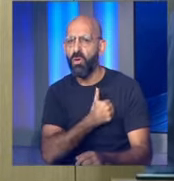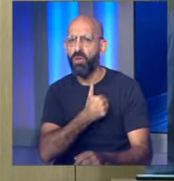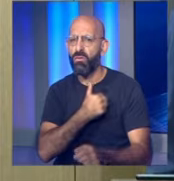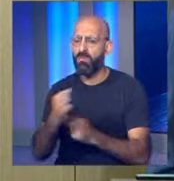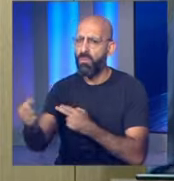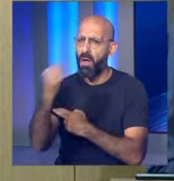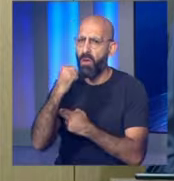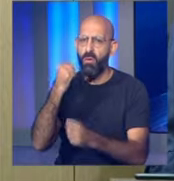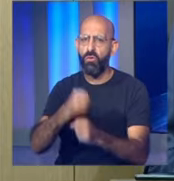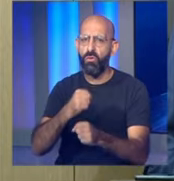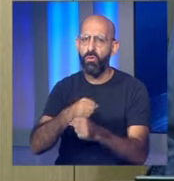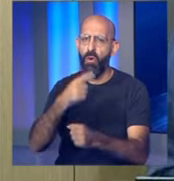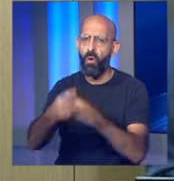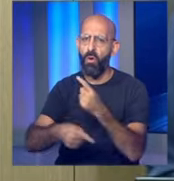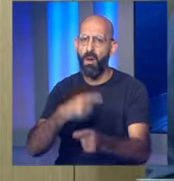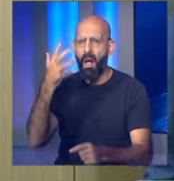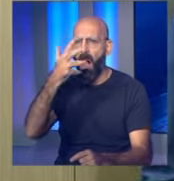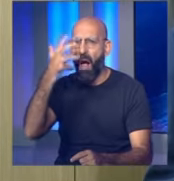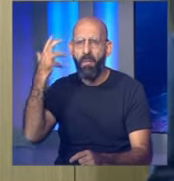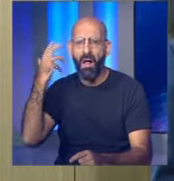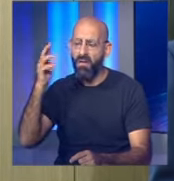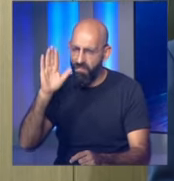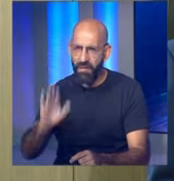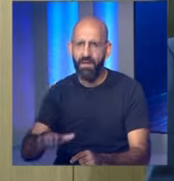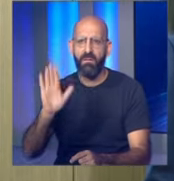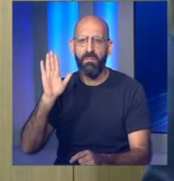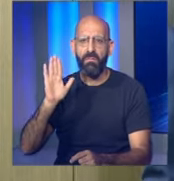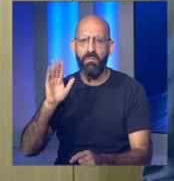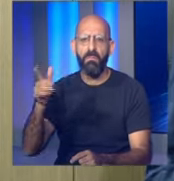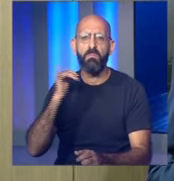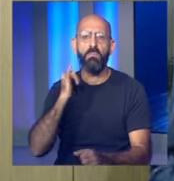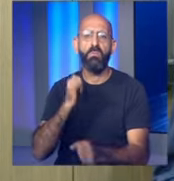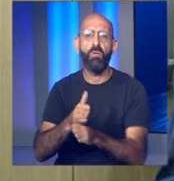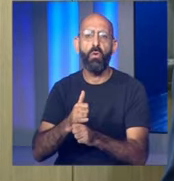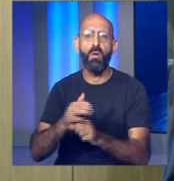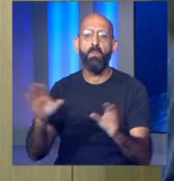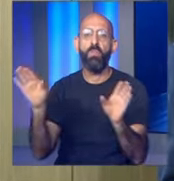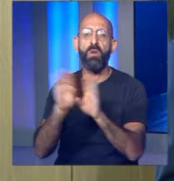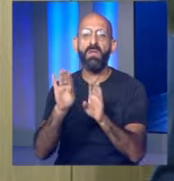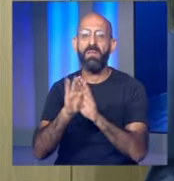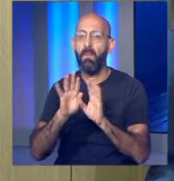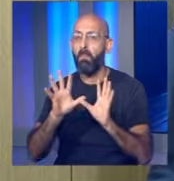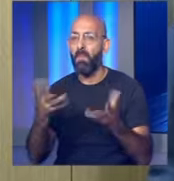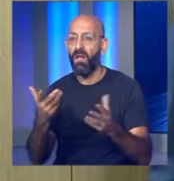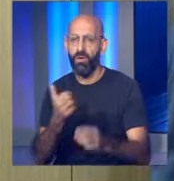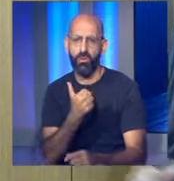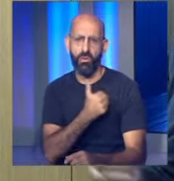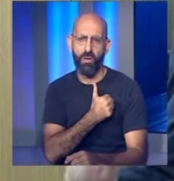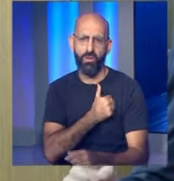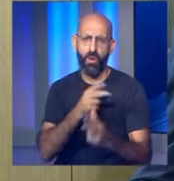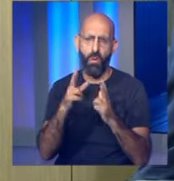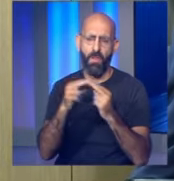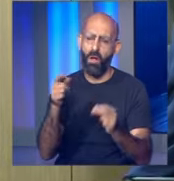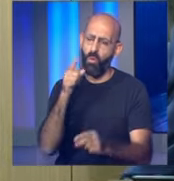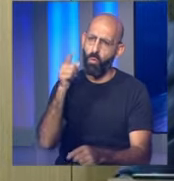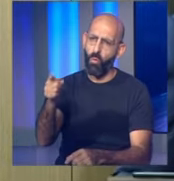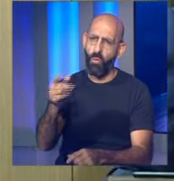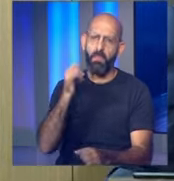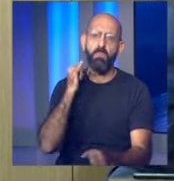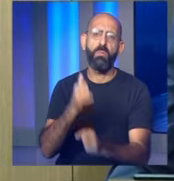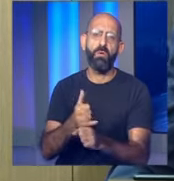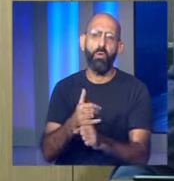العسكرية ودورة وفعاليتها بيتطلب هالموضوع، لا سيما أنه قائد